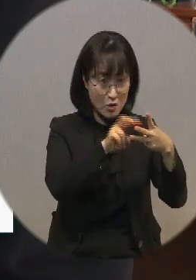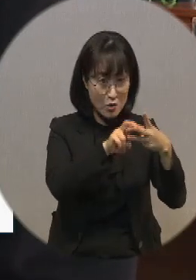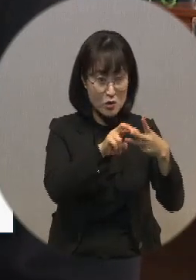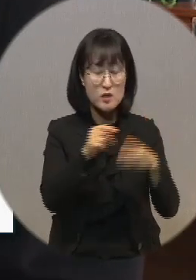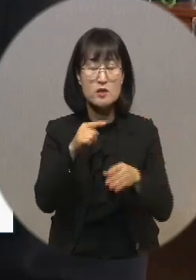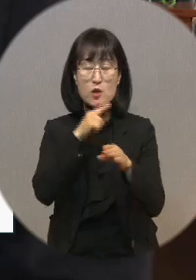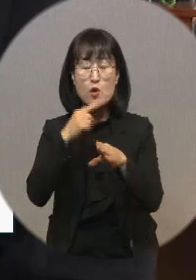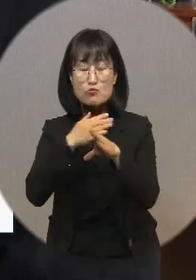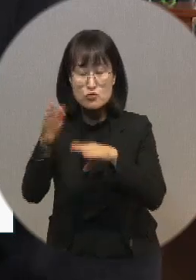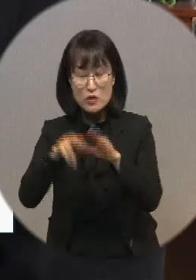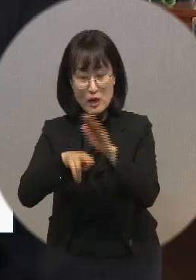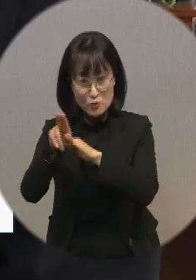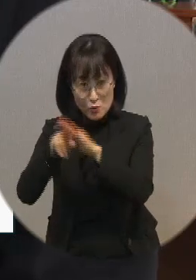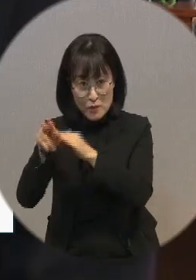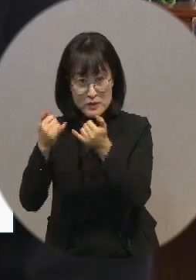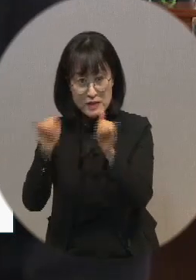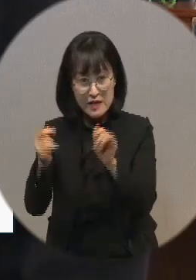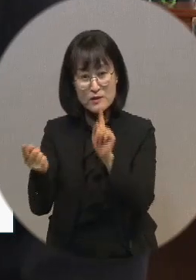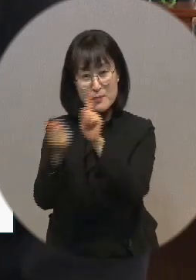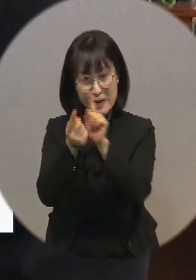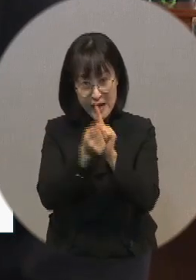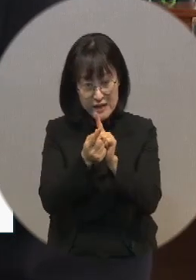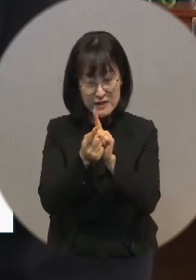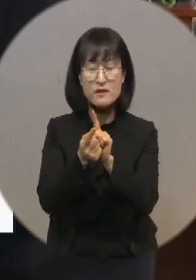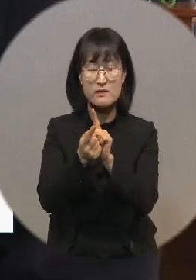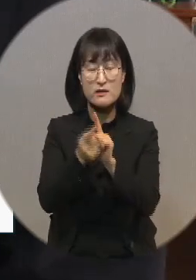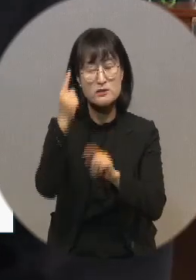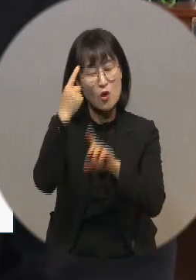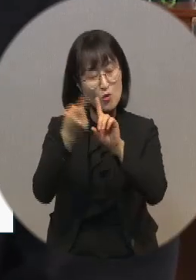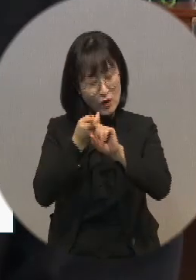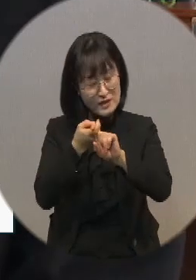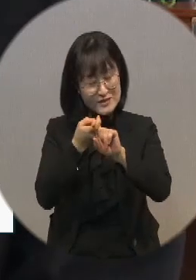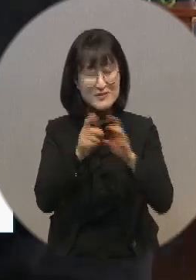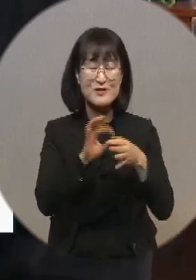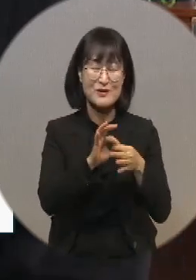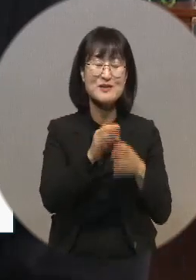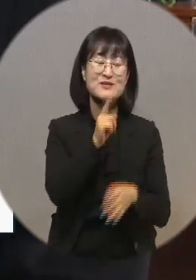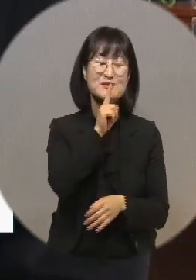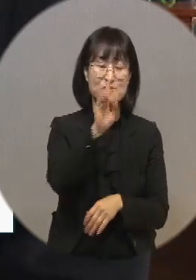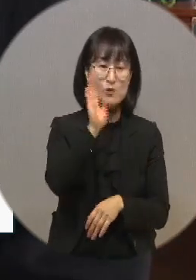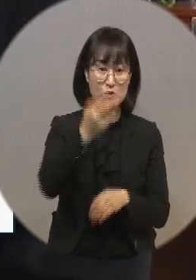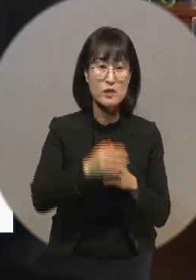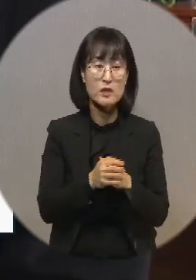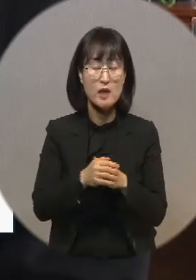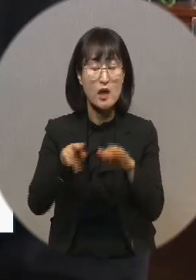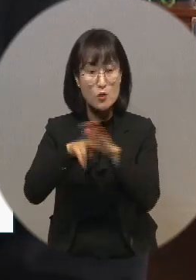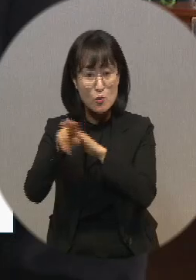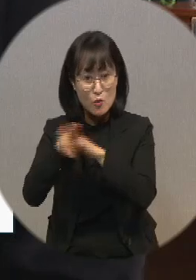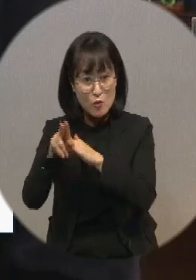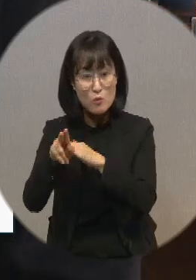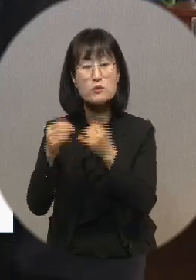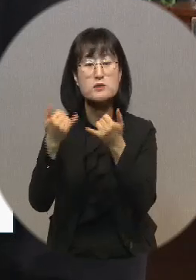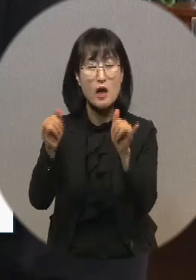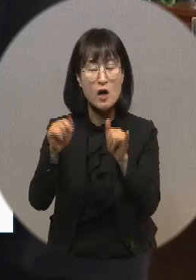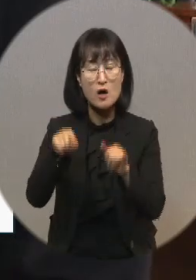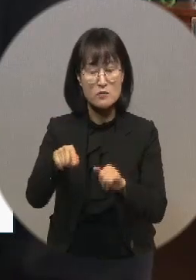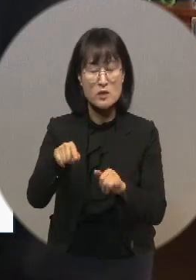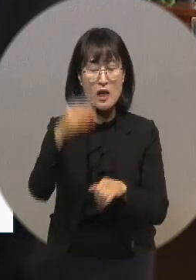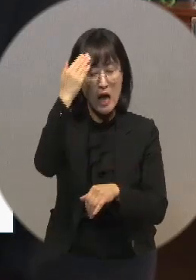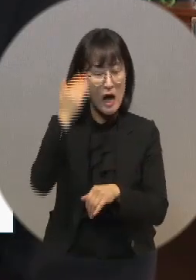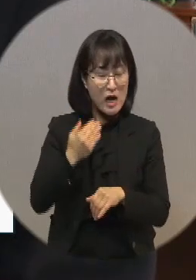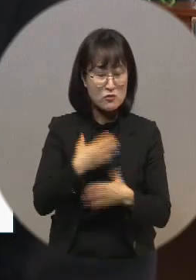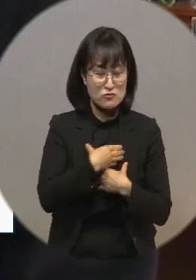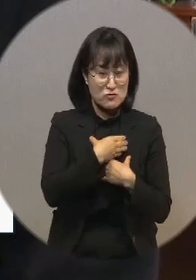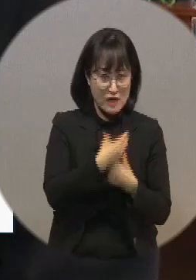분들을 만나게 되면서 조금 더 관심이 생겨서 관련해서 지원하게 되었습니다. 북한 이탈 주민 분들의 정착을